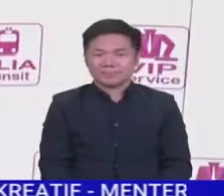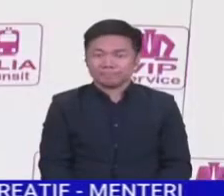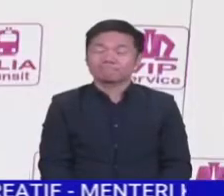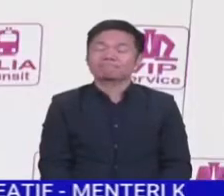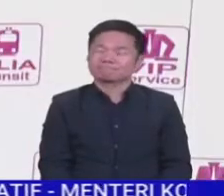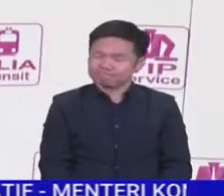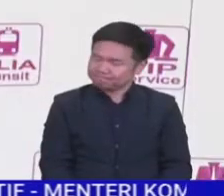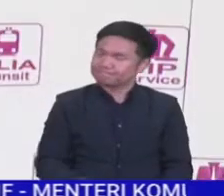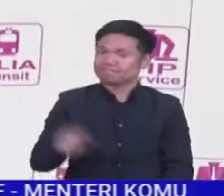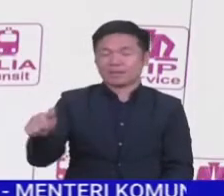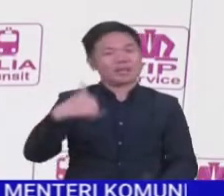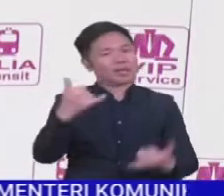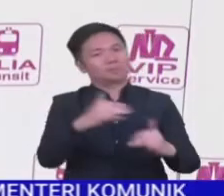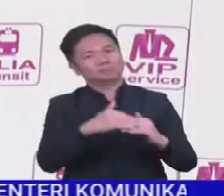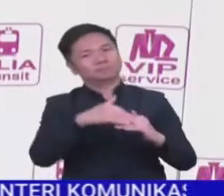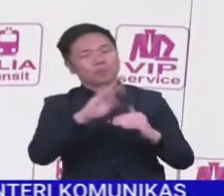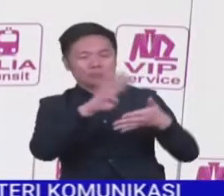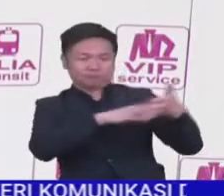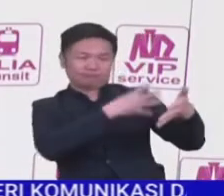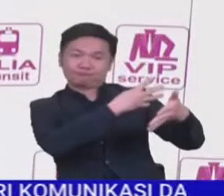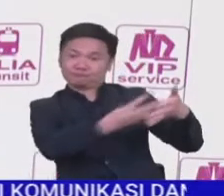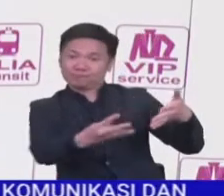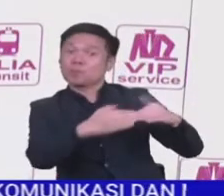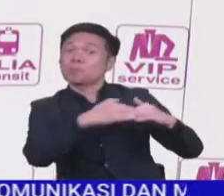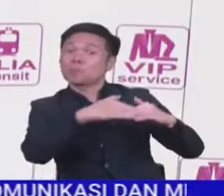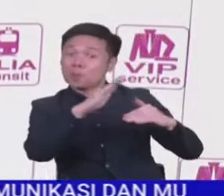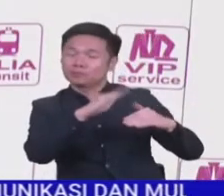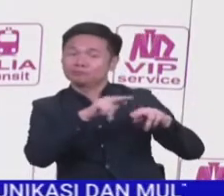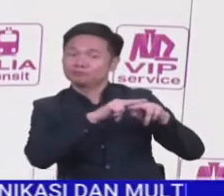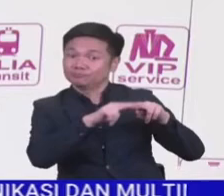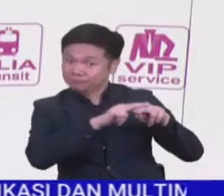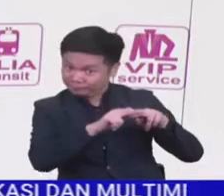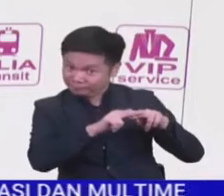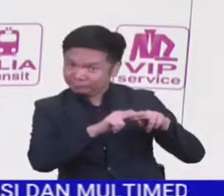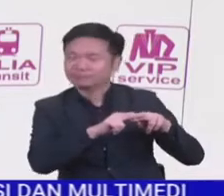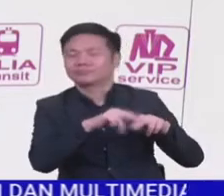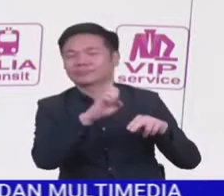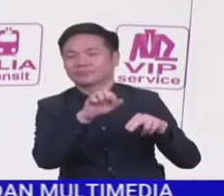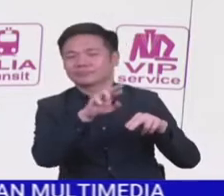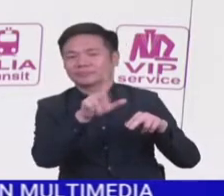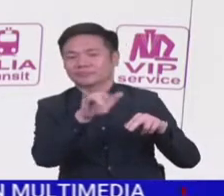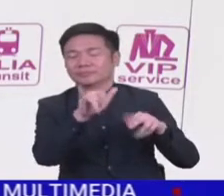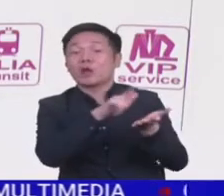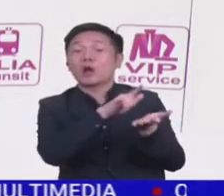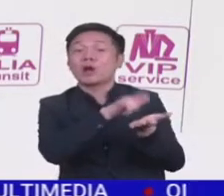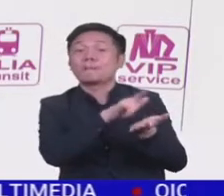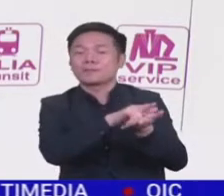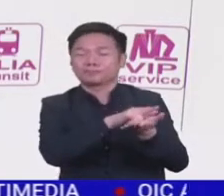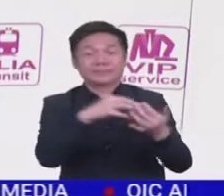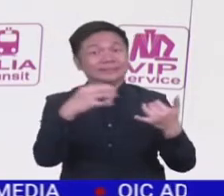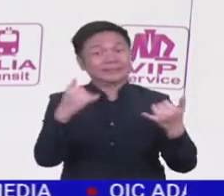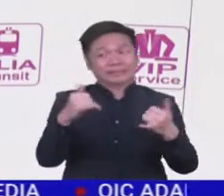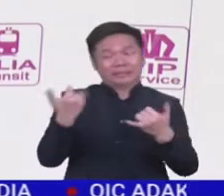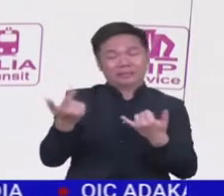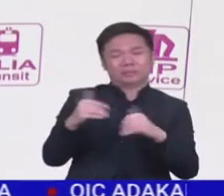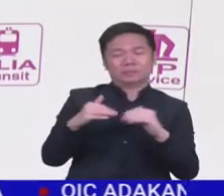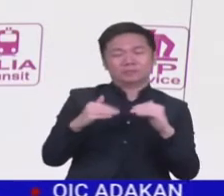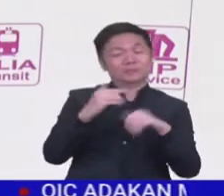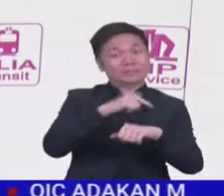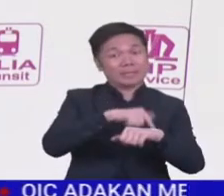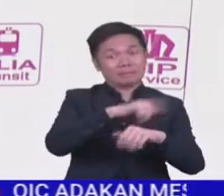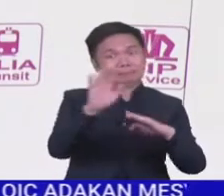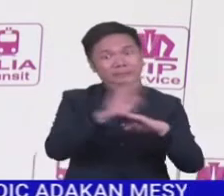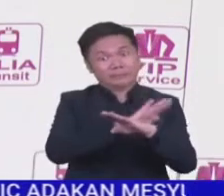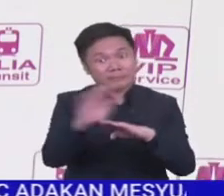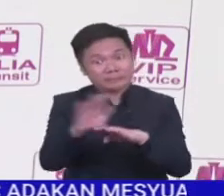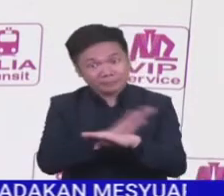kita menambahkan kekerapan macam sekarang ni kita buat dalam during peak period. So jadi